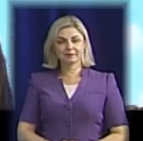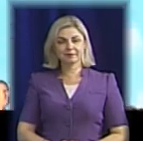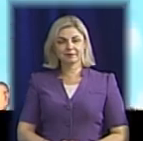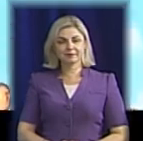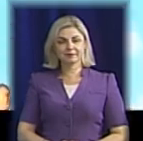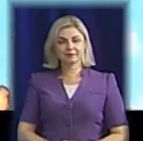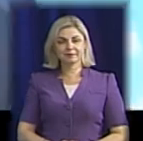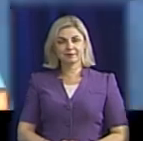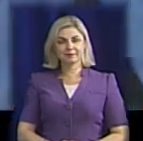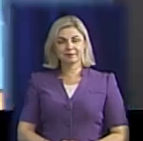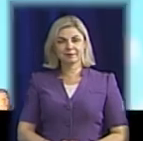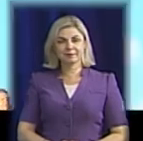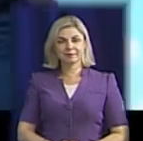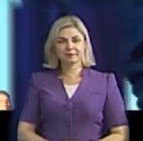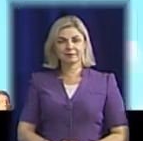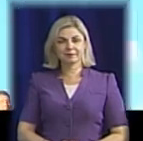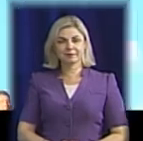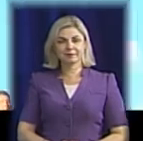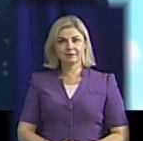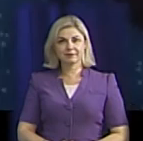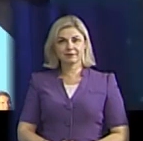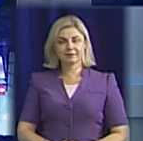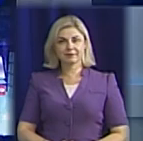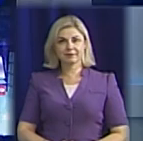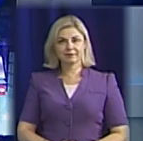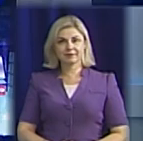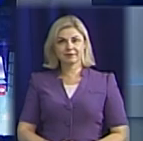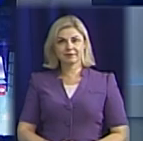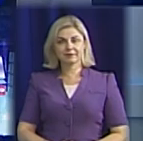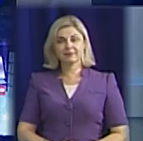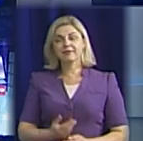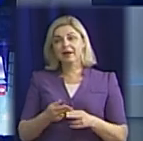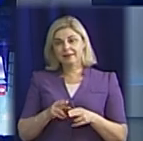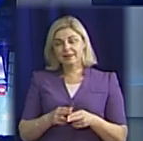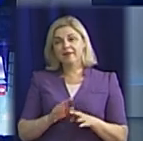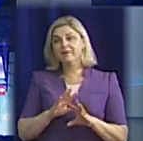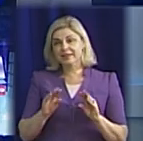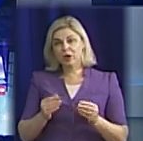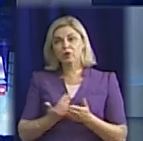Валентина Гурова, Олександр Попов, телевізійні новини Миколаївщини. І це були всі